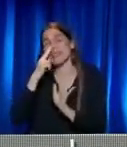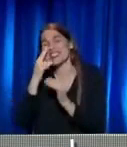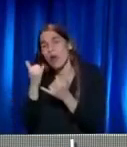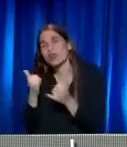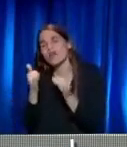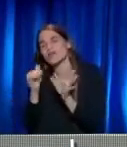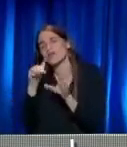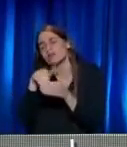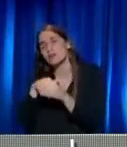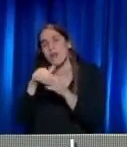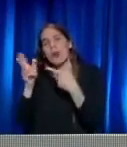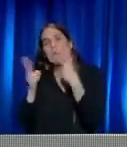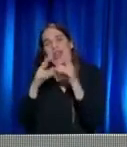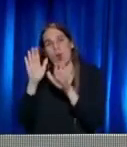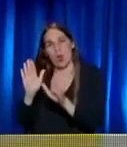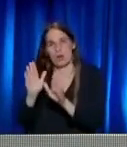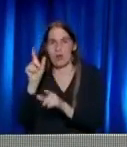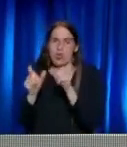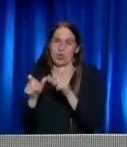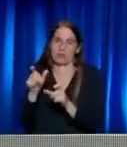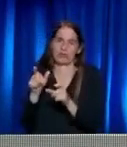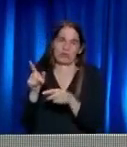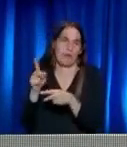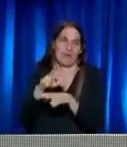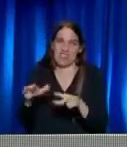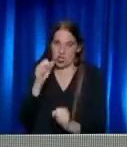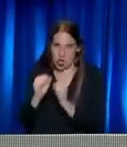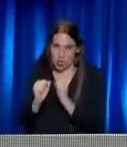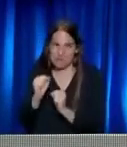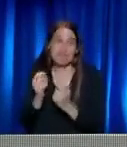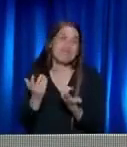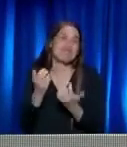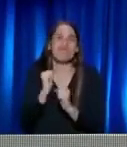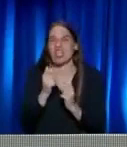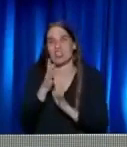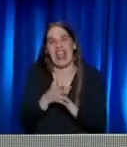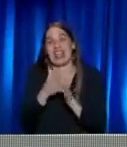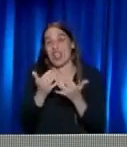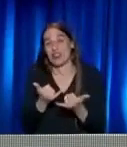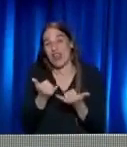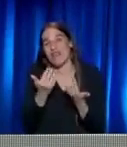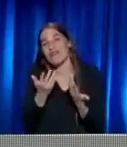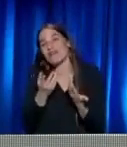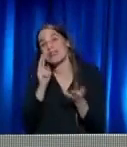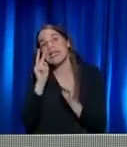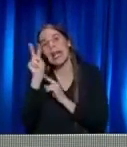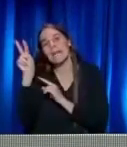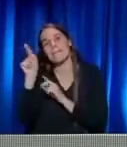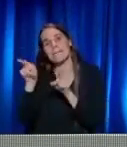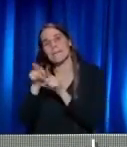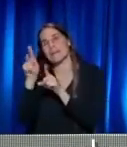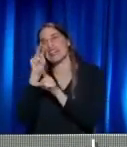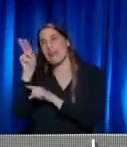כרגע רק במסגרת של בתי החולים, בעיקר בחולים היותר קשים. קצת קשה להגיד כרגע במספרים האלה, אבל מסתכלים על מה שהיה בסין